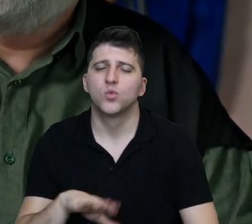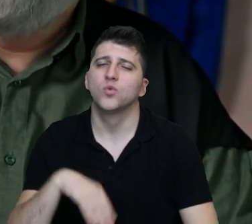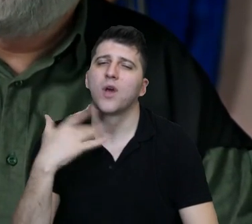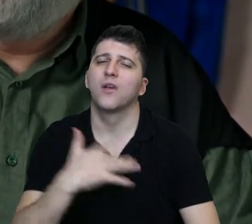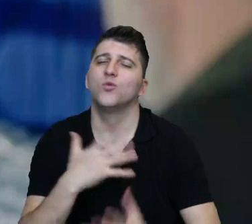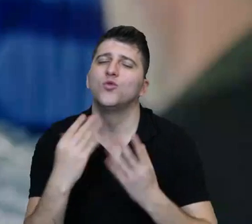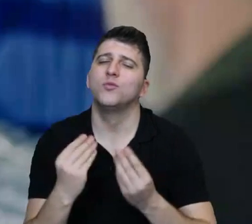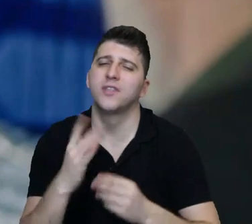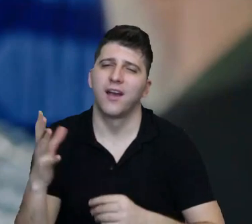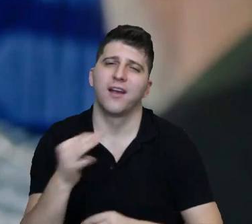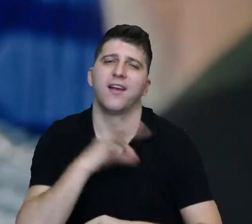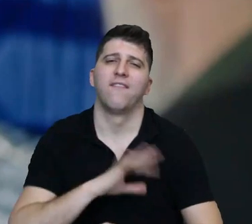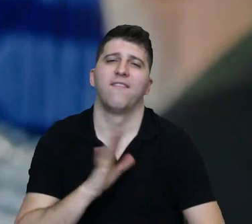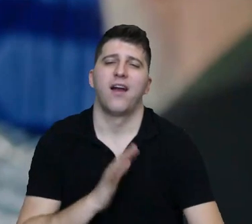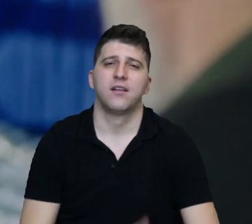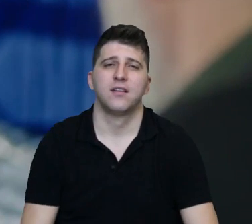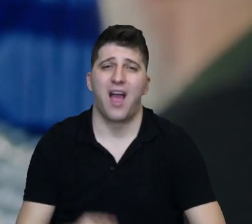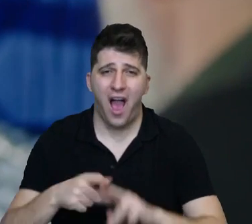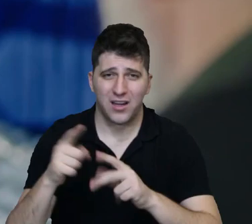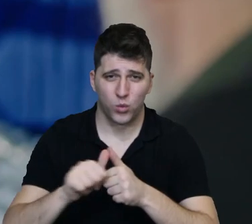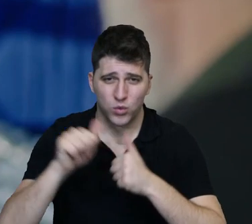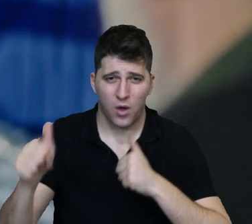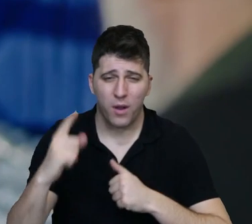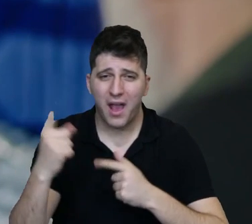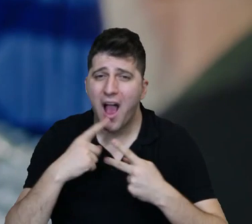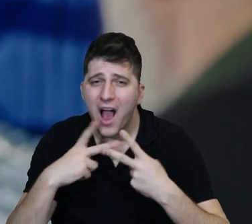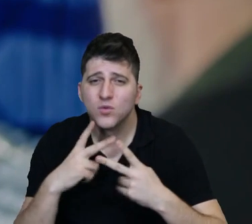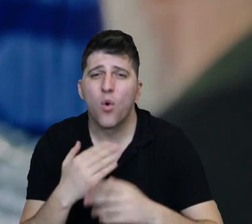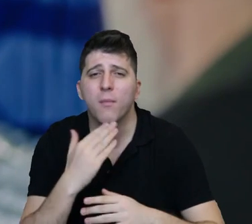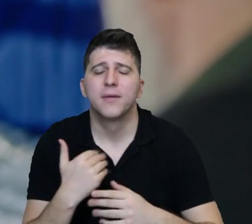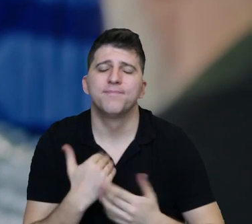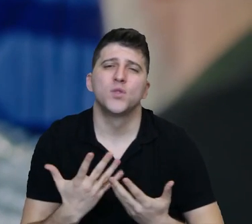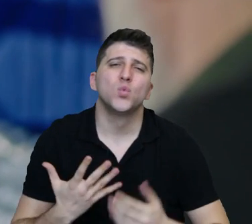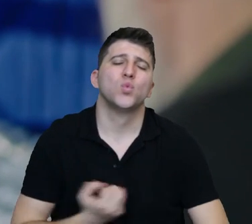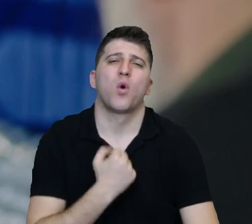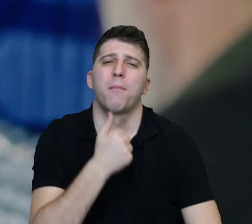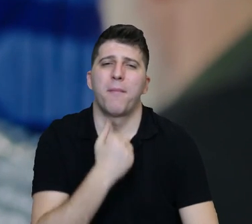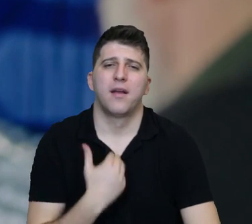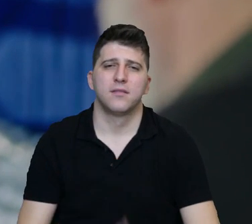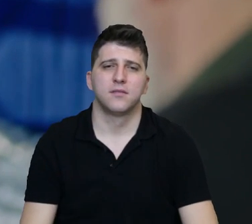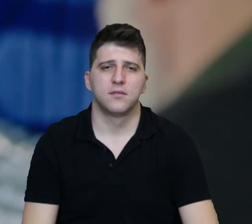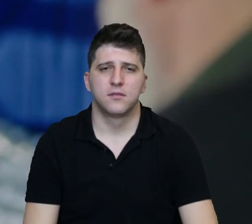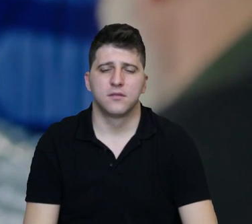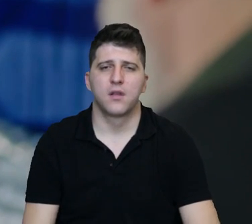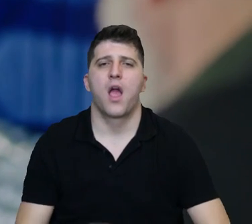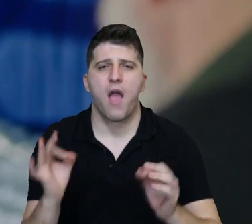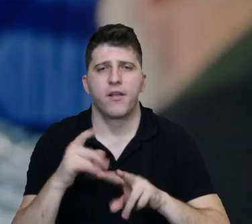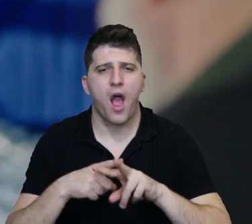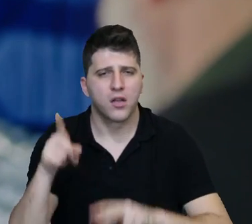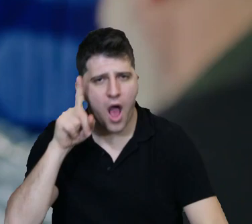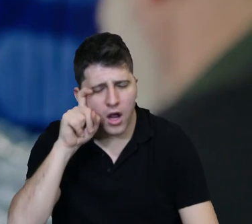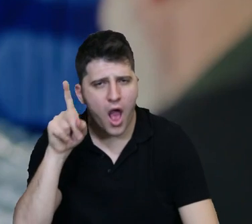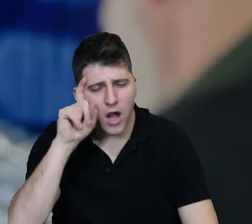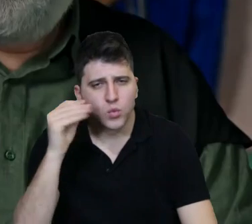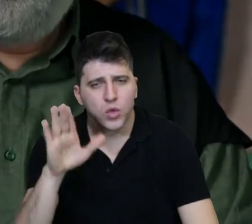olsa. Arda'nın uzağında olmak, ona bir şey açıklayamamak çok ağır geliyor baba. Evet Arda akıllıdır,